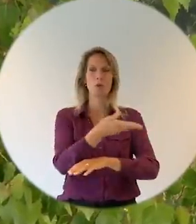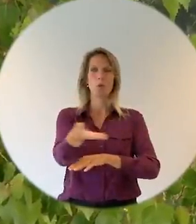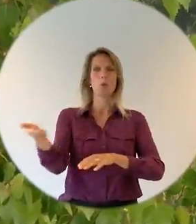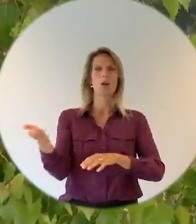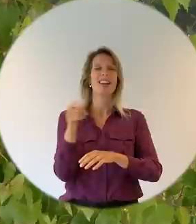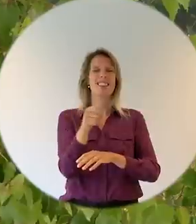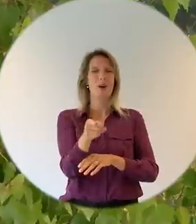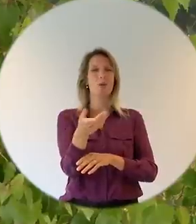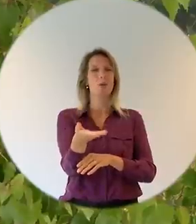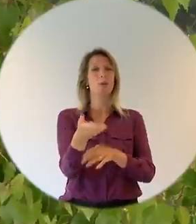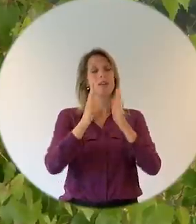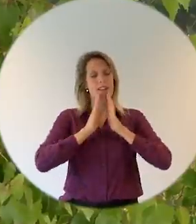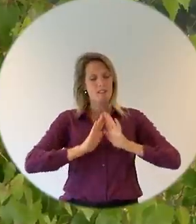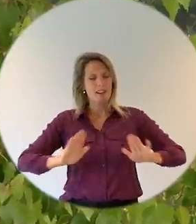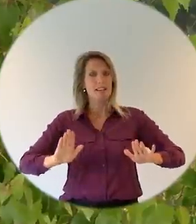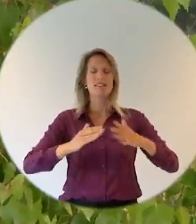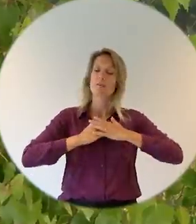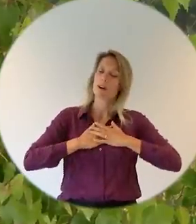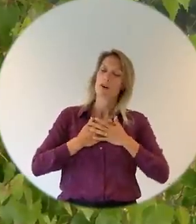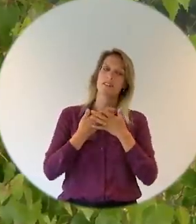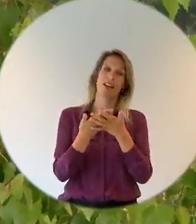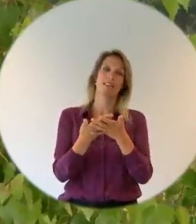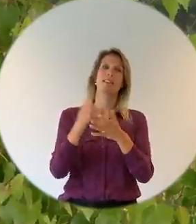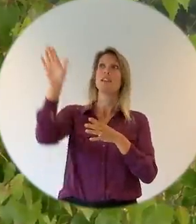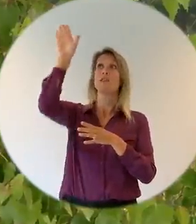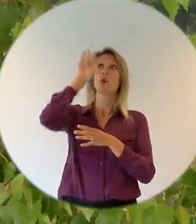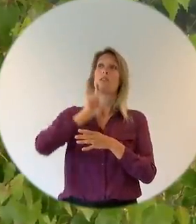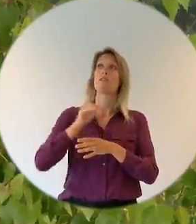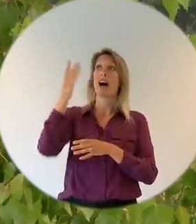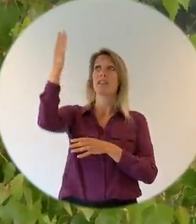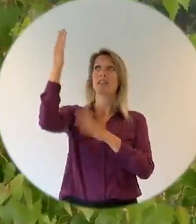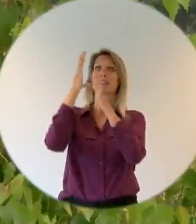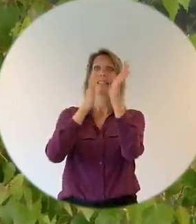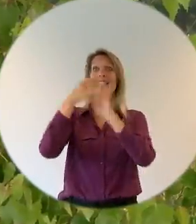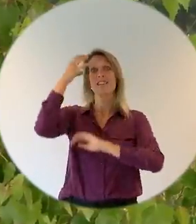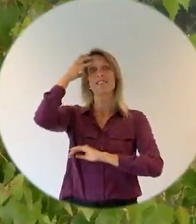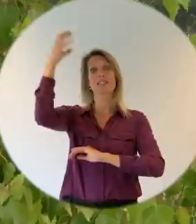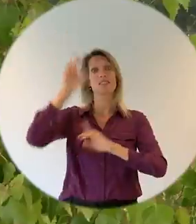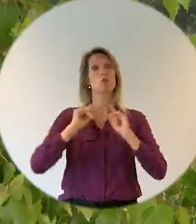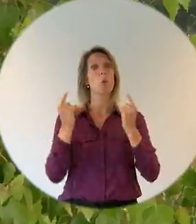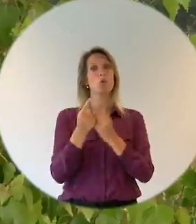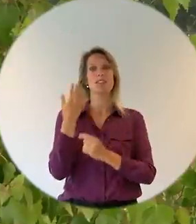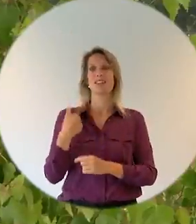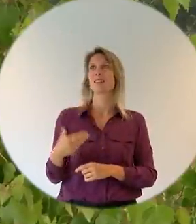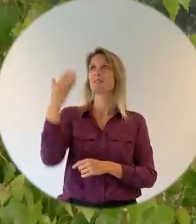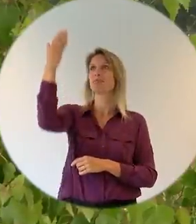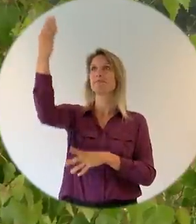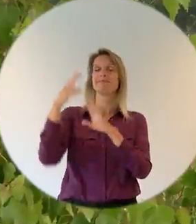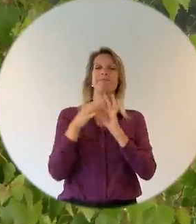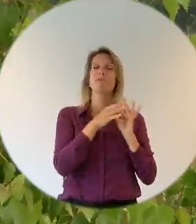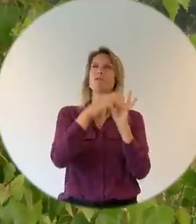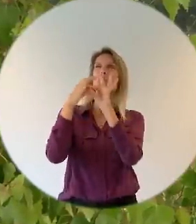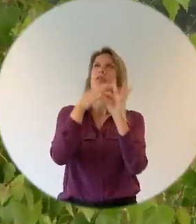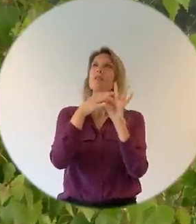jou. En vrede en barmhartigheid van God onze Vader, van Jezus Christus onze Heer, in verbondenheid met de